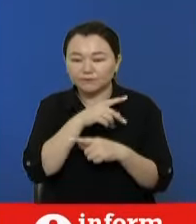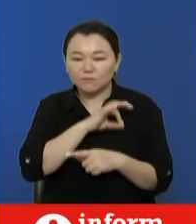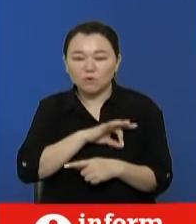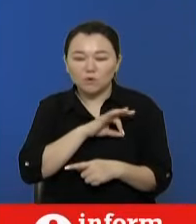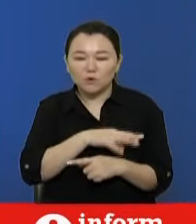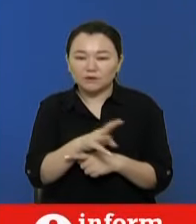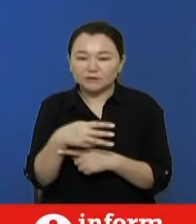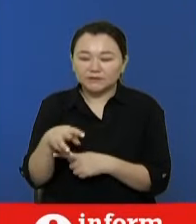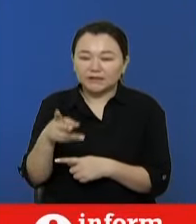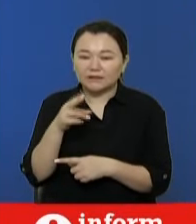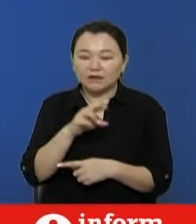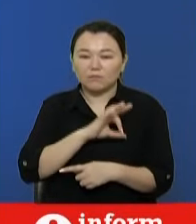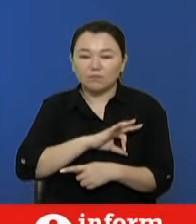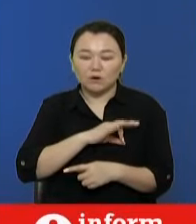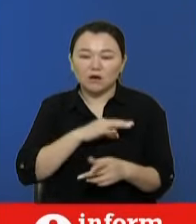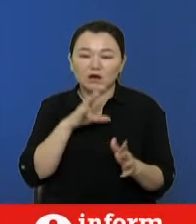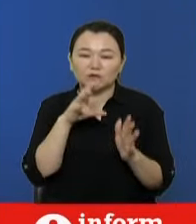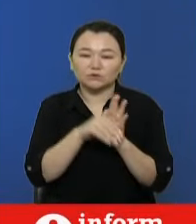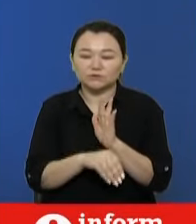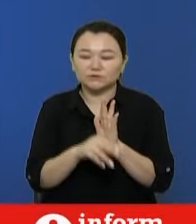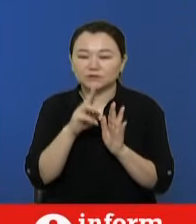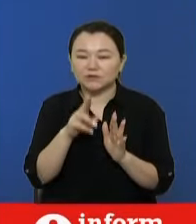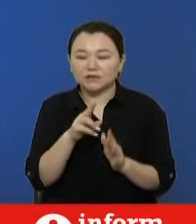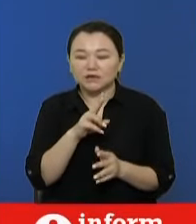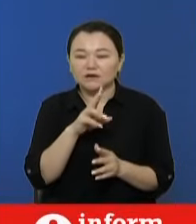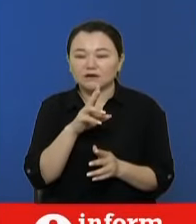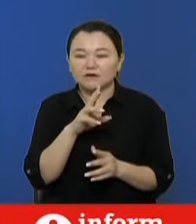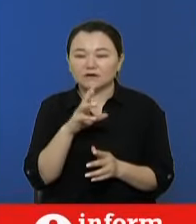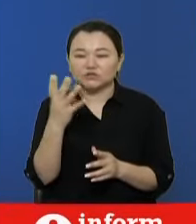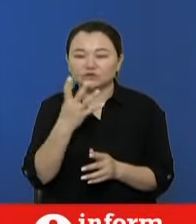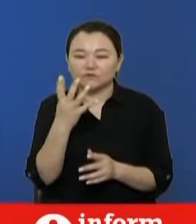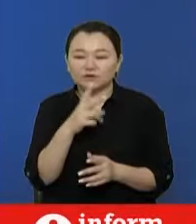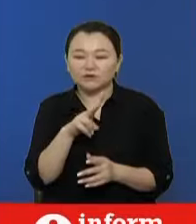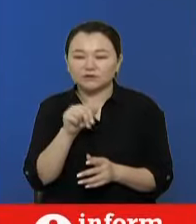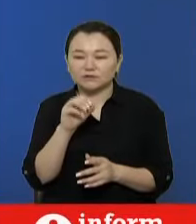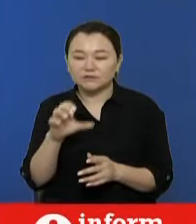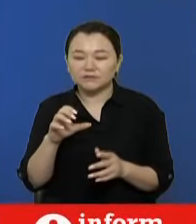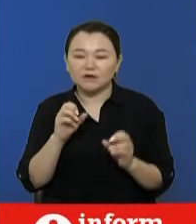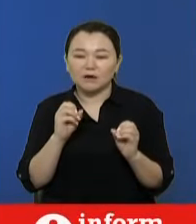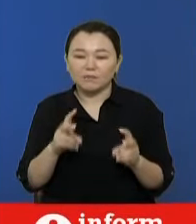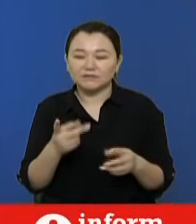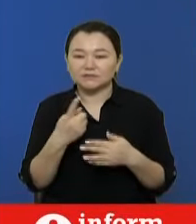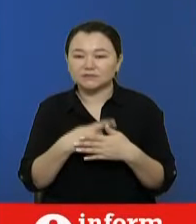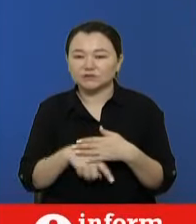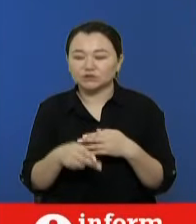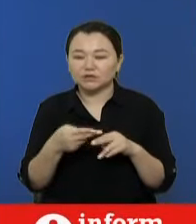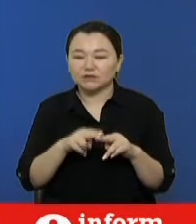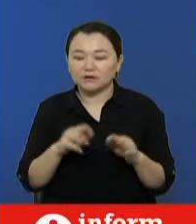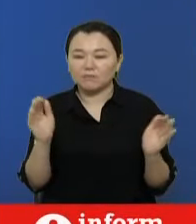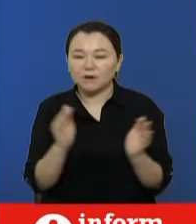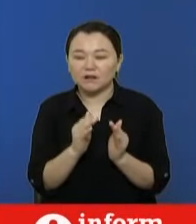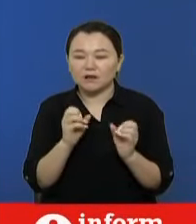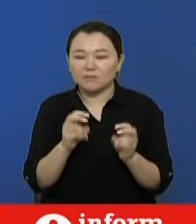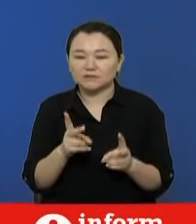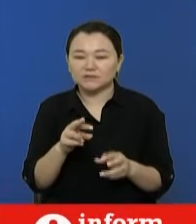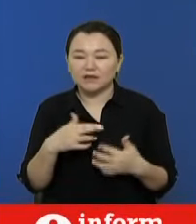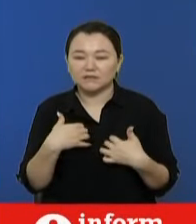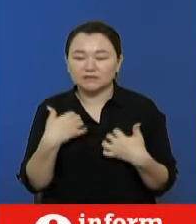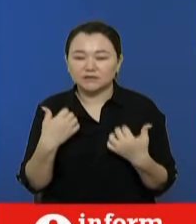Центр дезинфекции, относятся к веществам 4 класса опасности. То есть это малоопасный для